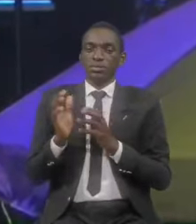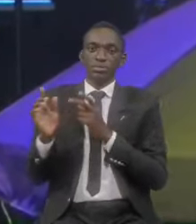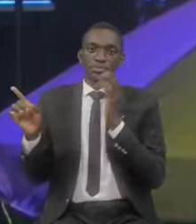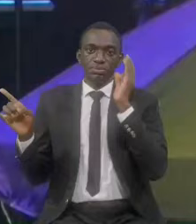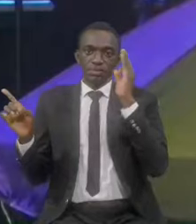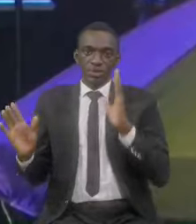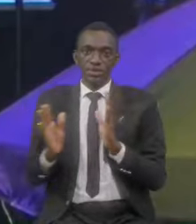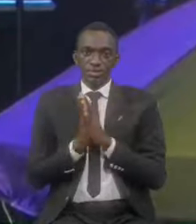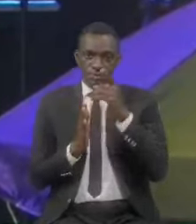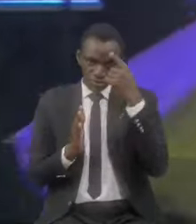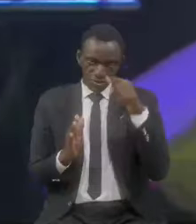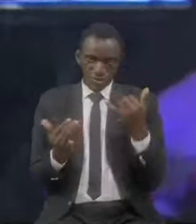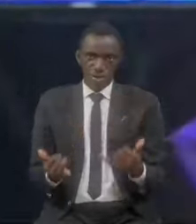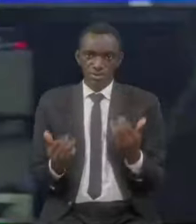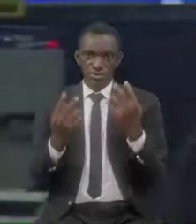Père Céleste,